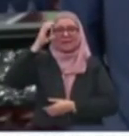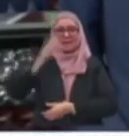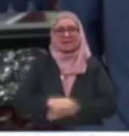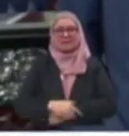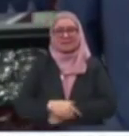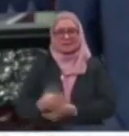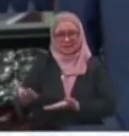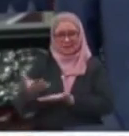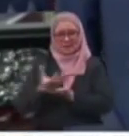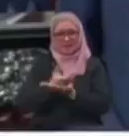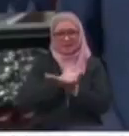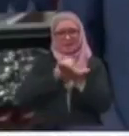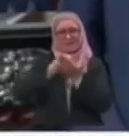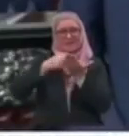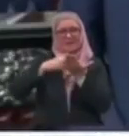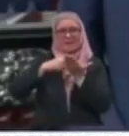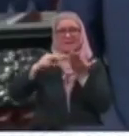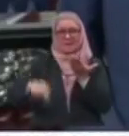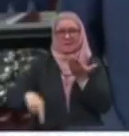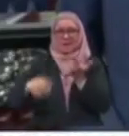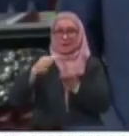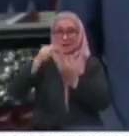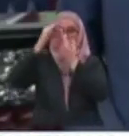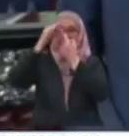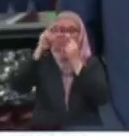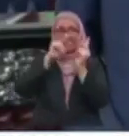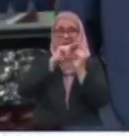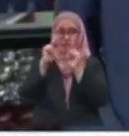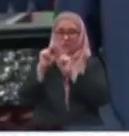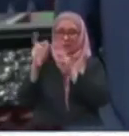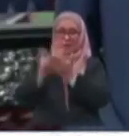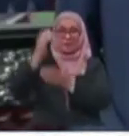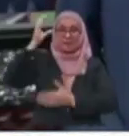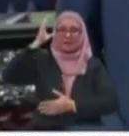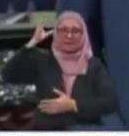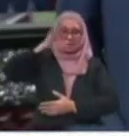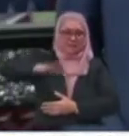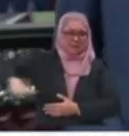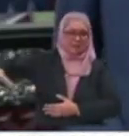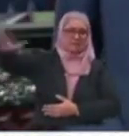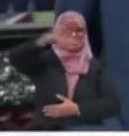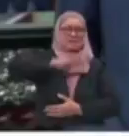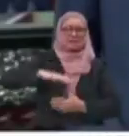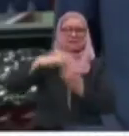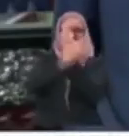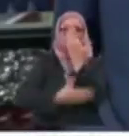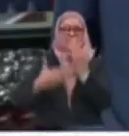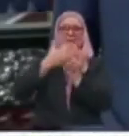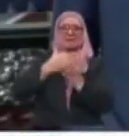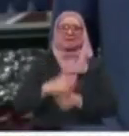yang berpendapatan rendah, khususnya di Kampung Baru seluruh negara. Kerajaan juga akan terus membantu kumpulan